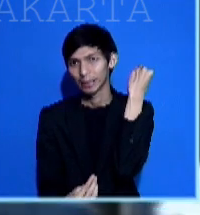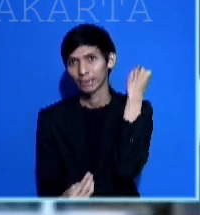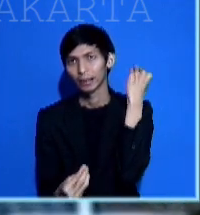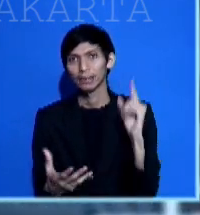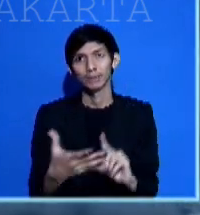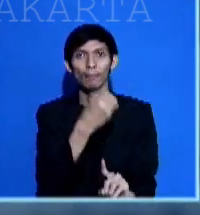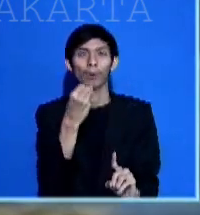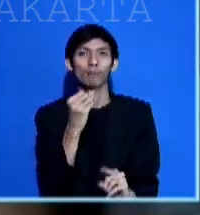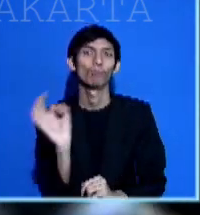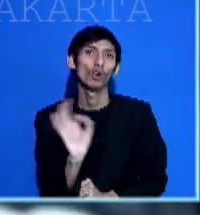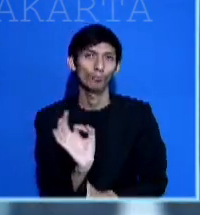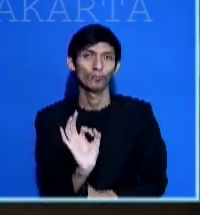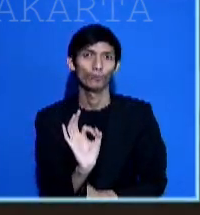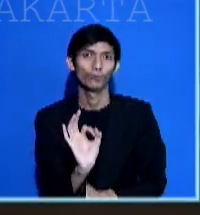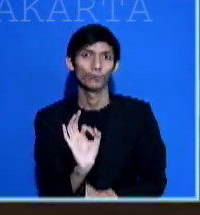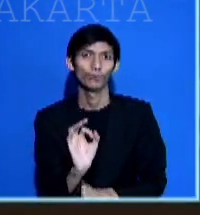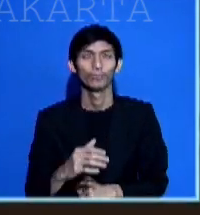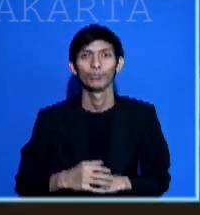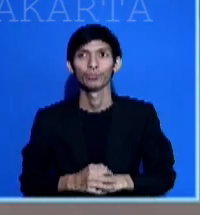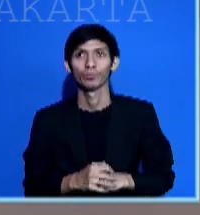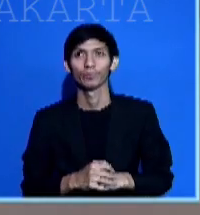target demikian Agung Nugroho dan Arif heriawan melaporkan